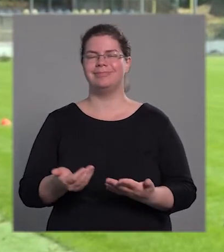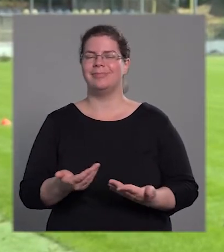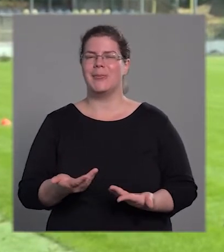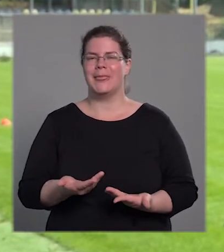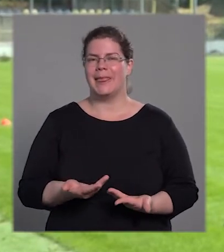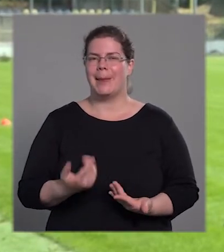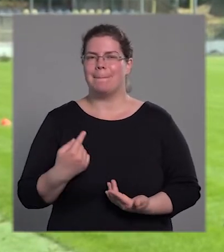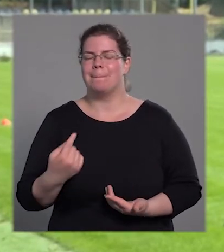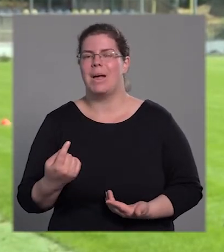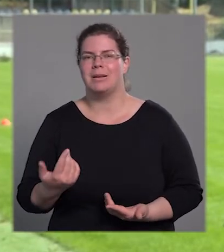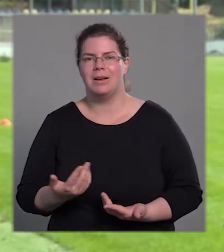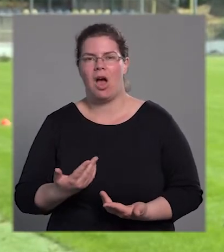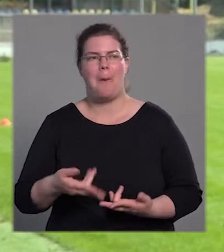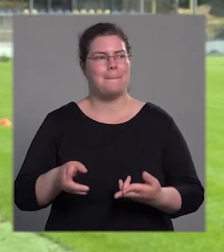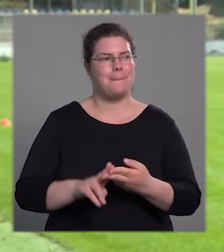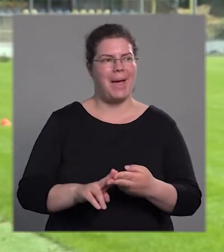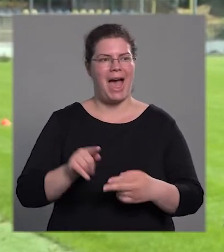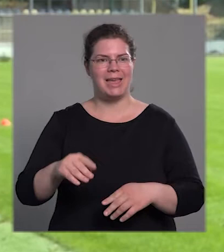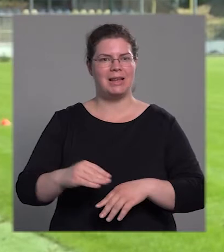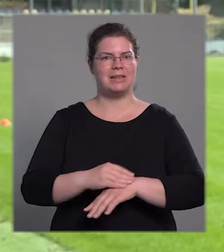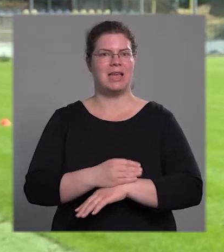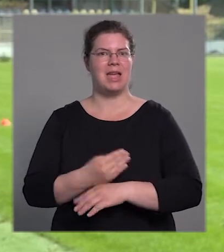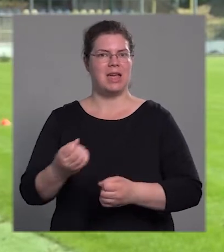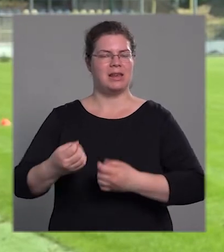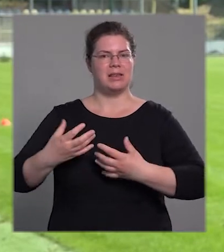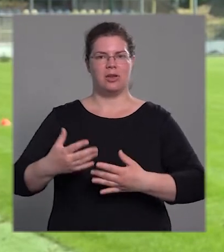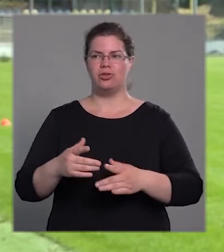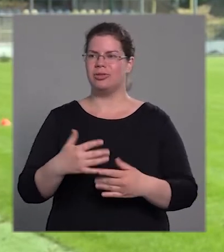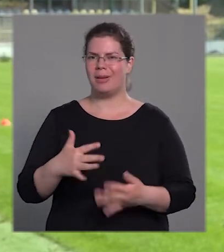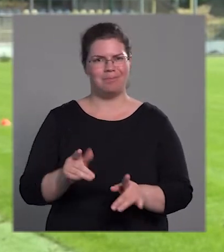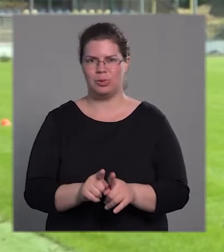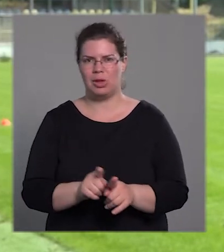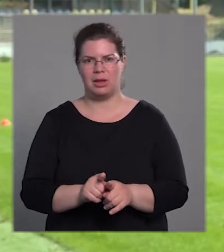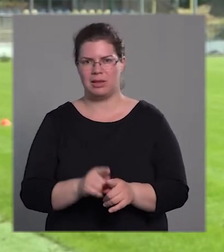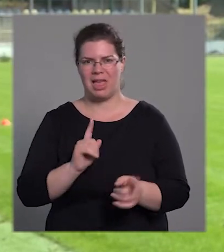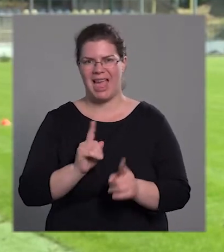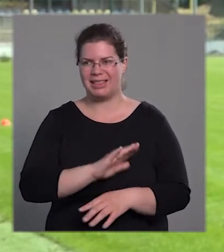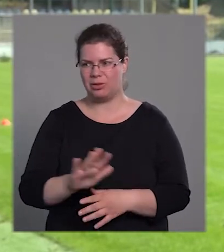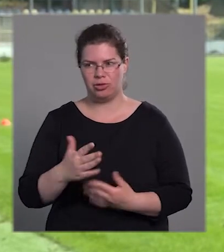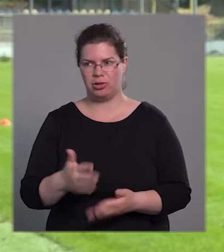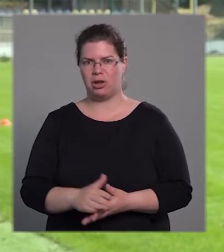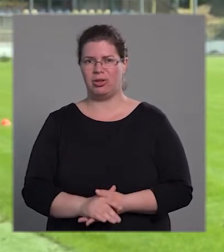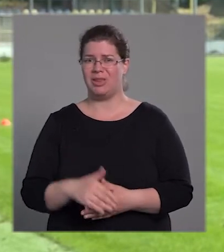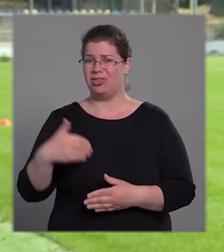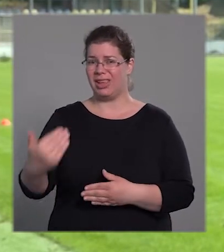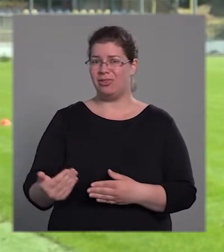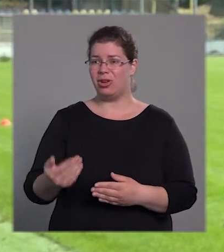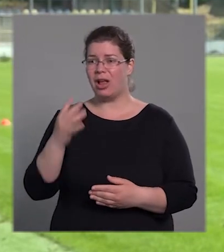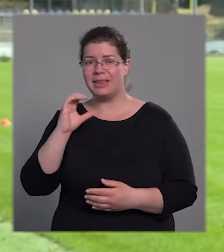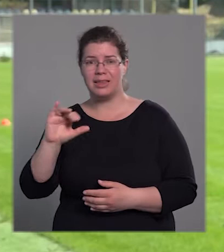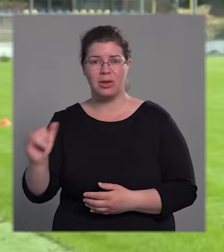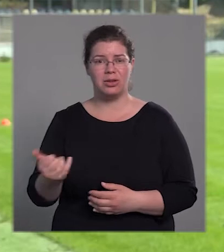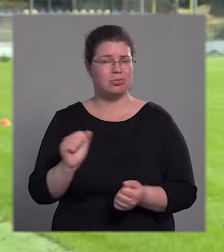egyáltalán maga a pályán lévő érzés sem ugyanaz a játékosoknak se, és ezt kívülről nézők is biztos látják a tévé